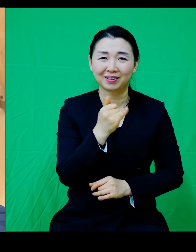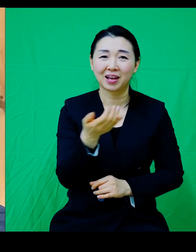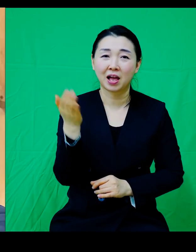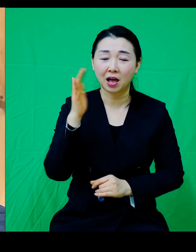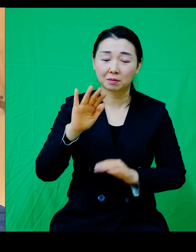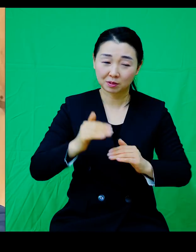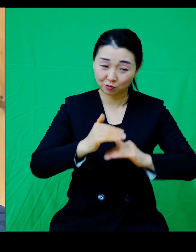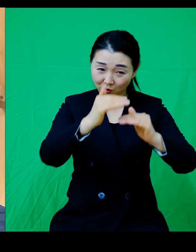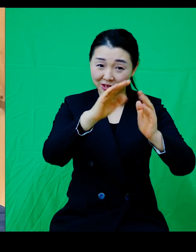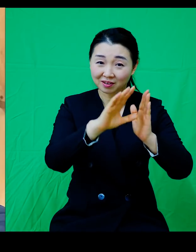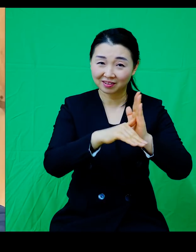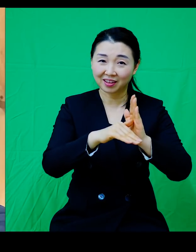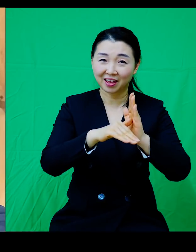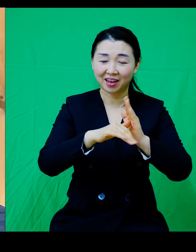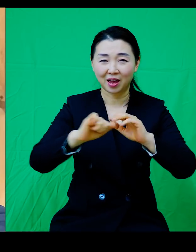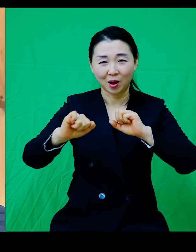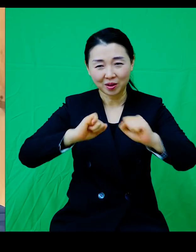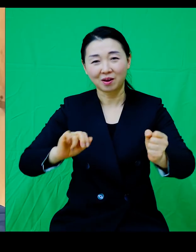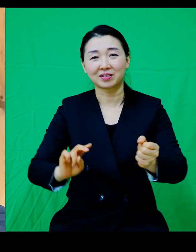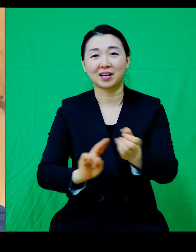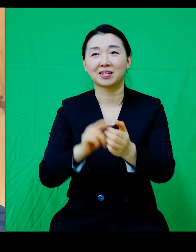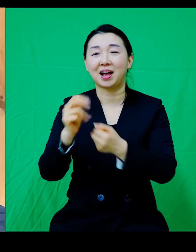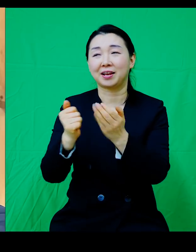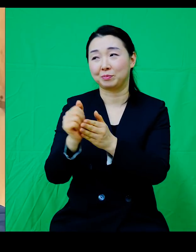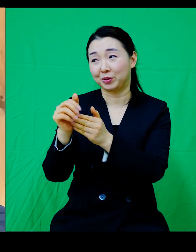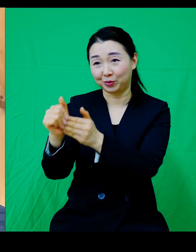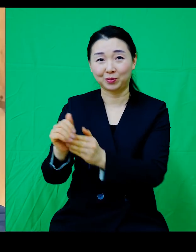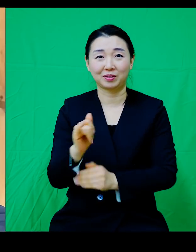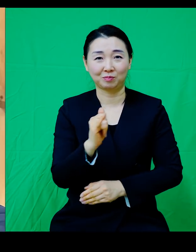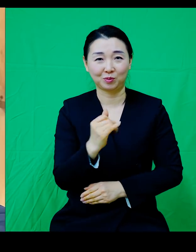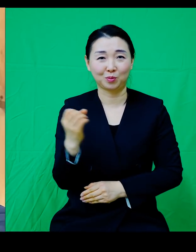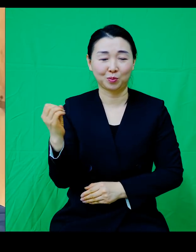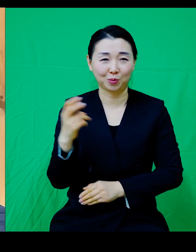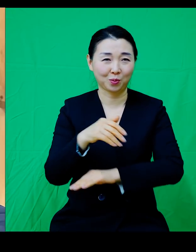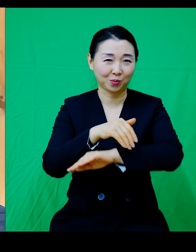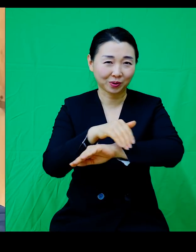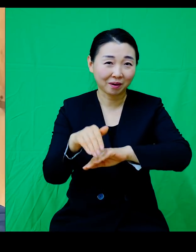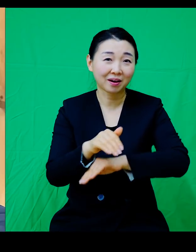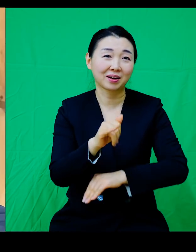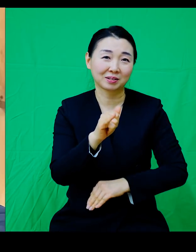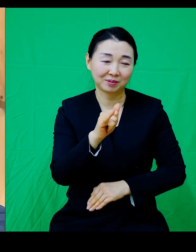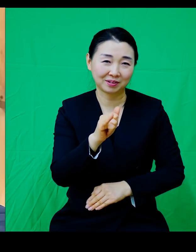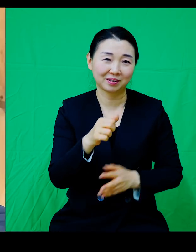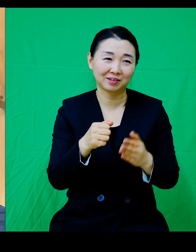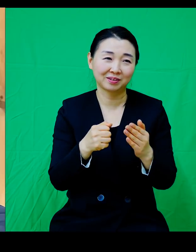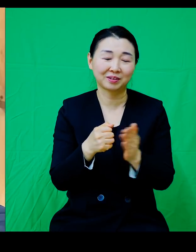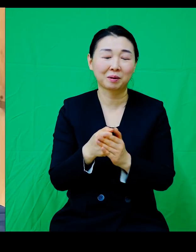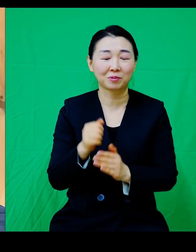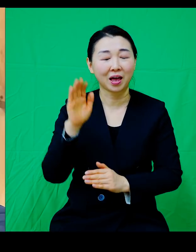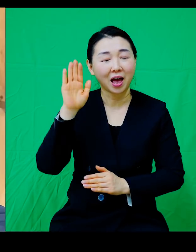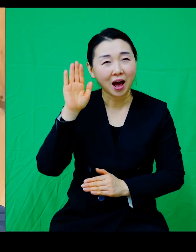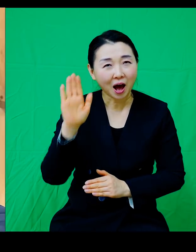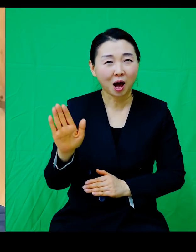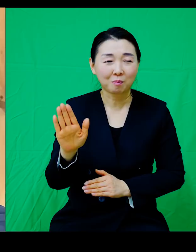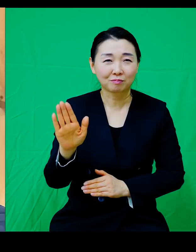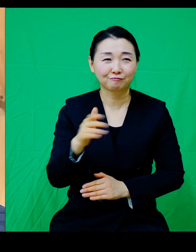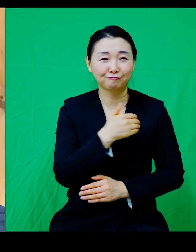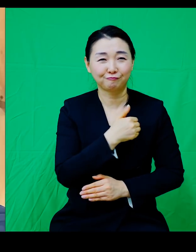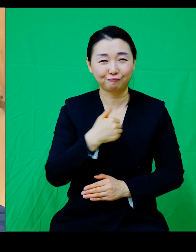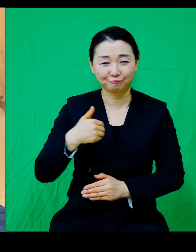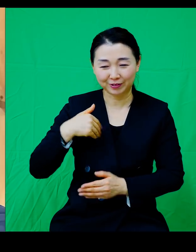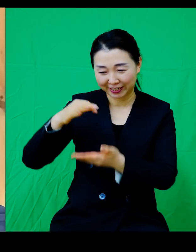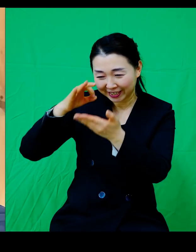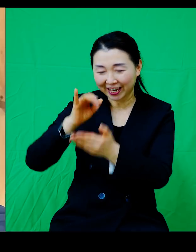수 있지만 정말 그 과정 가운데 역사하시는 하나님의 인도하심이 있고 계획하심이 있기 때문에 충분히 갈 가치가